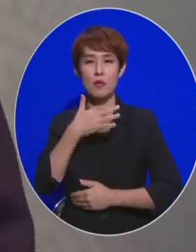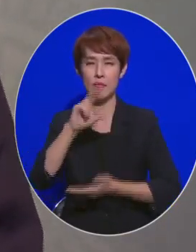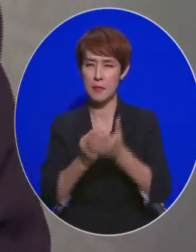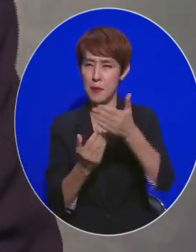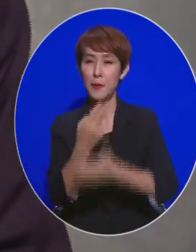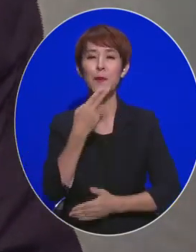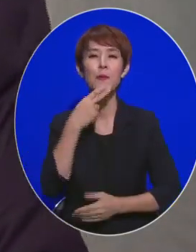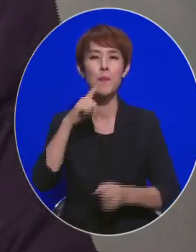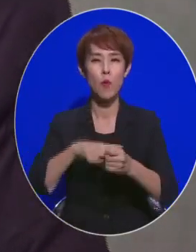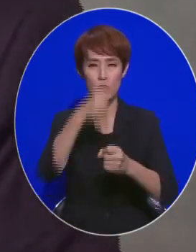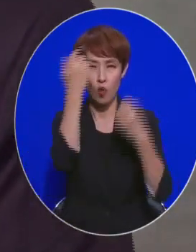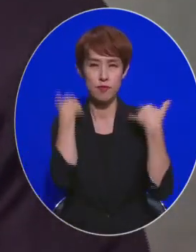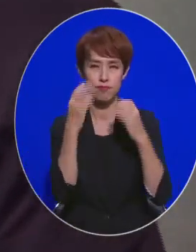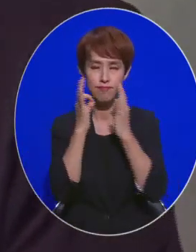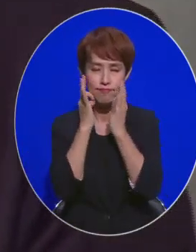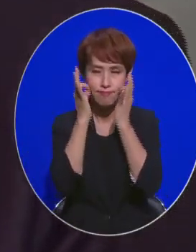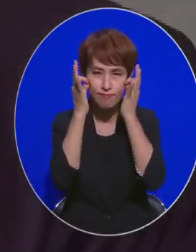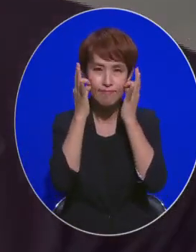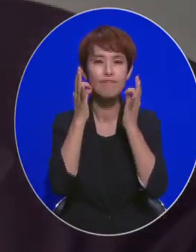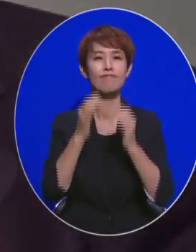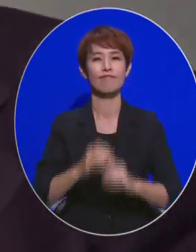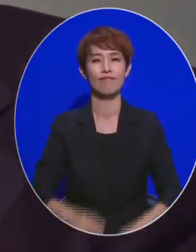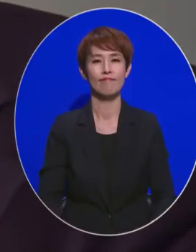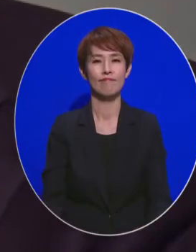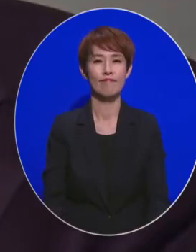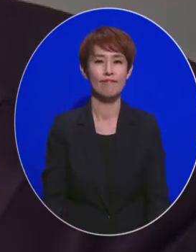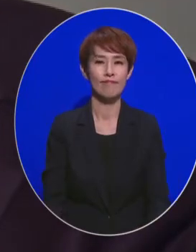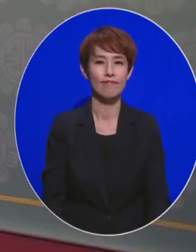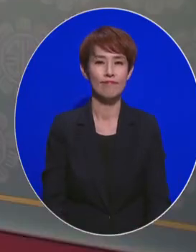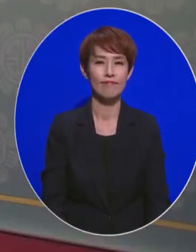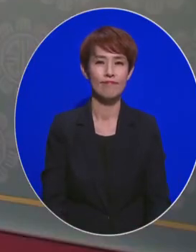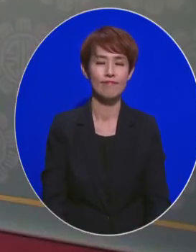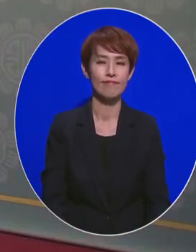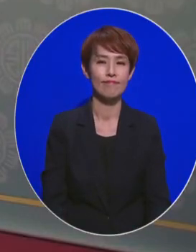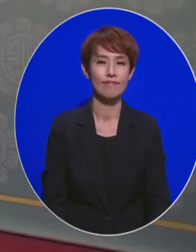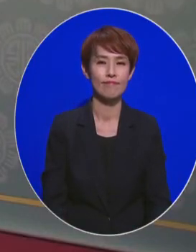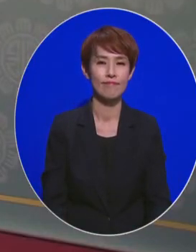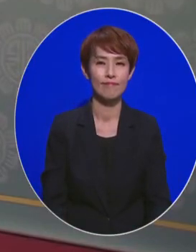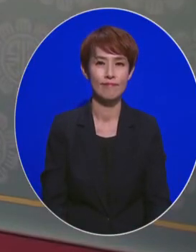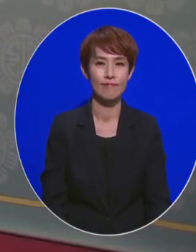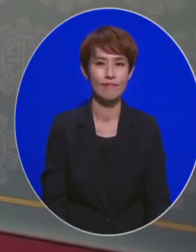않도록 정부 차원에서 최선을 다하겠다고 밝혔습니다. KTV 최영은입니다.